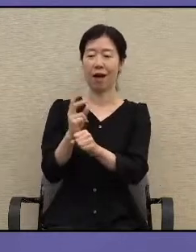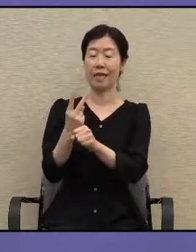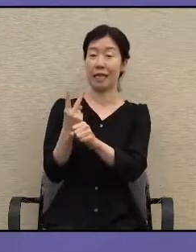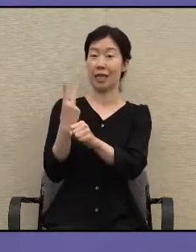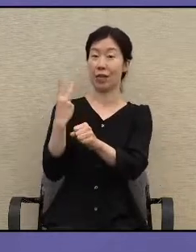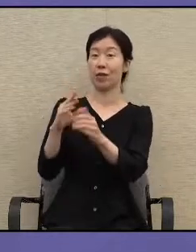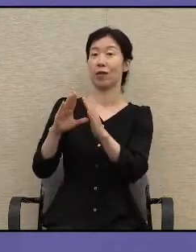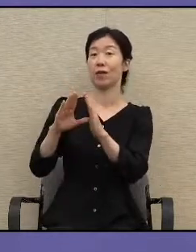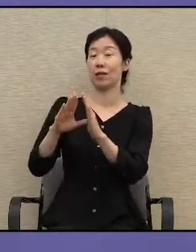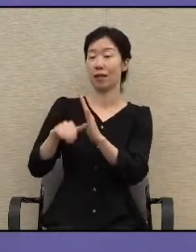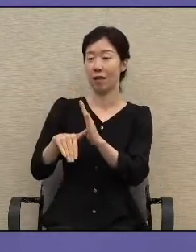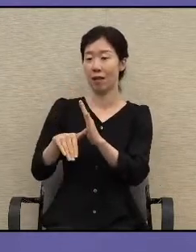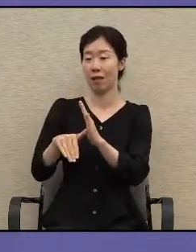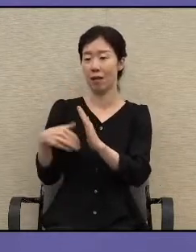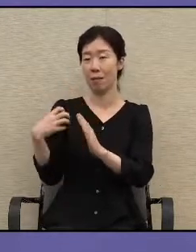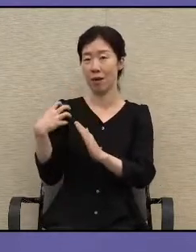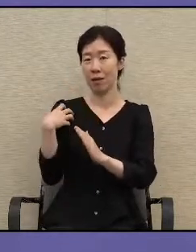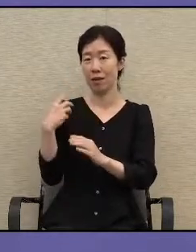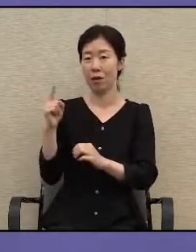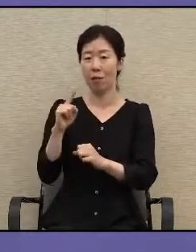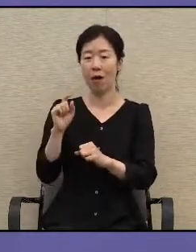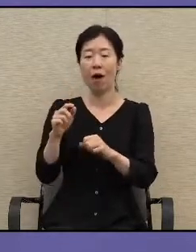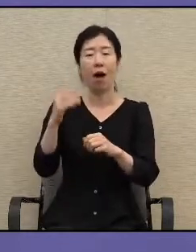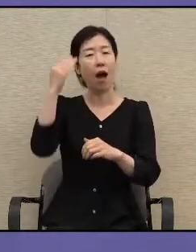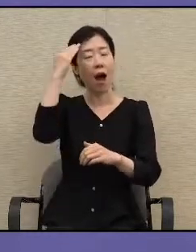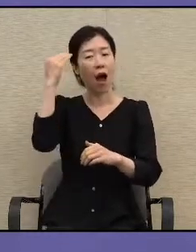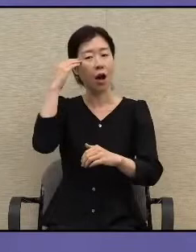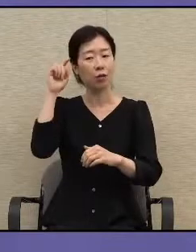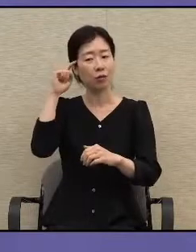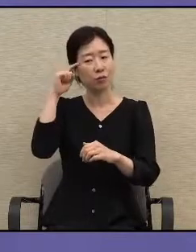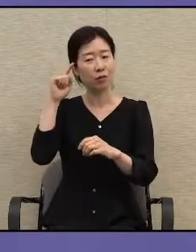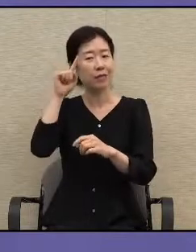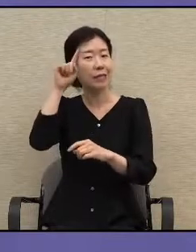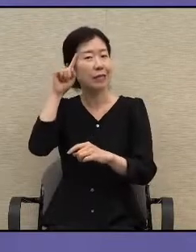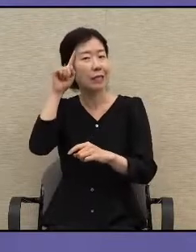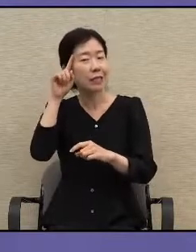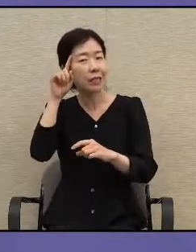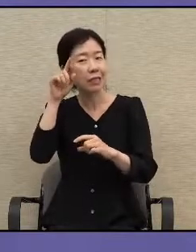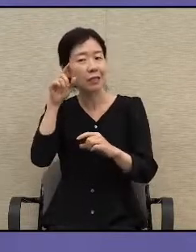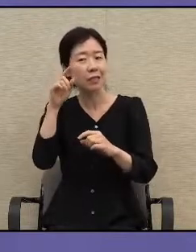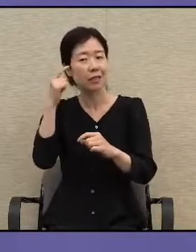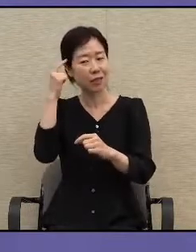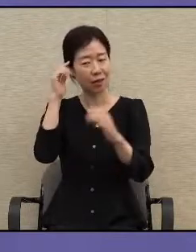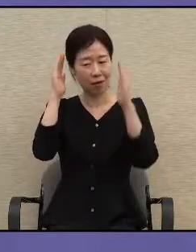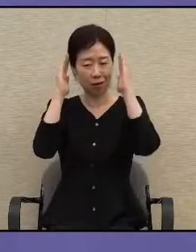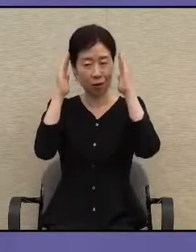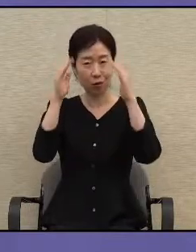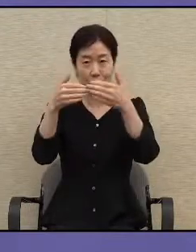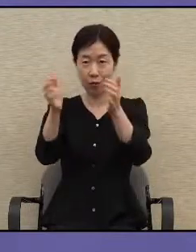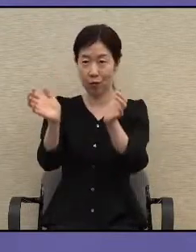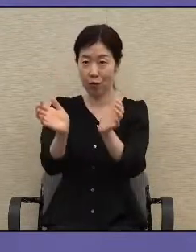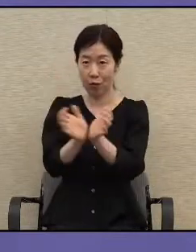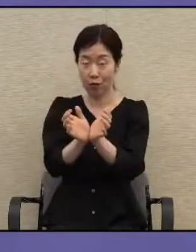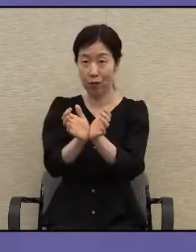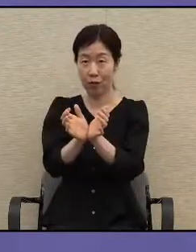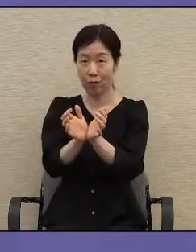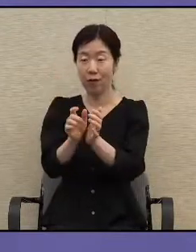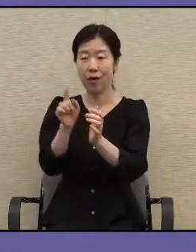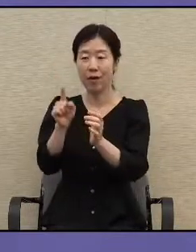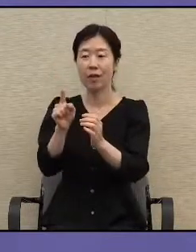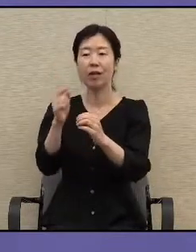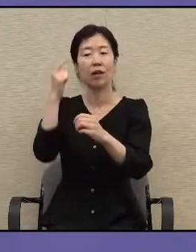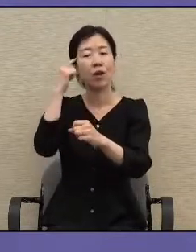때부터 시작했었던 한국 트라우마 스트레스 학회와 보건복지부가 수행한 이 정신건강 실태조사의 그 추이를